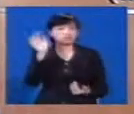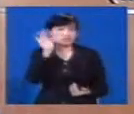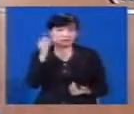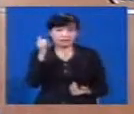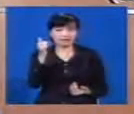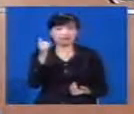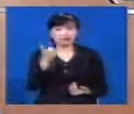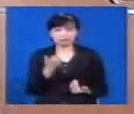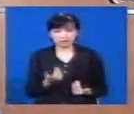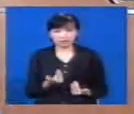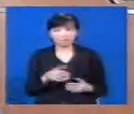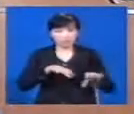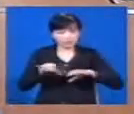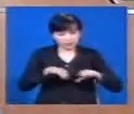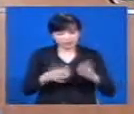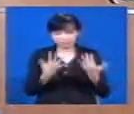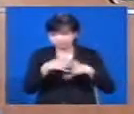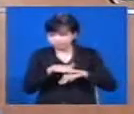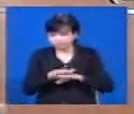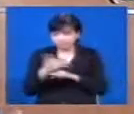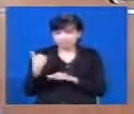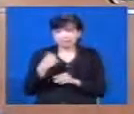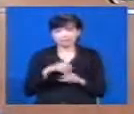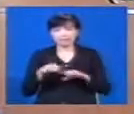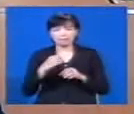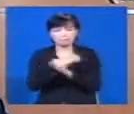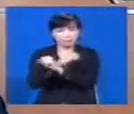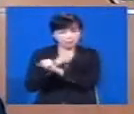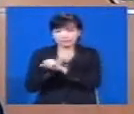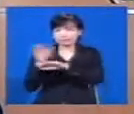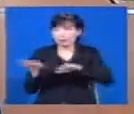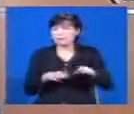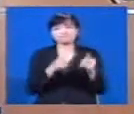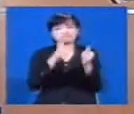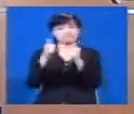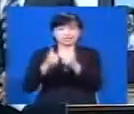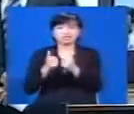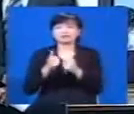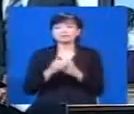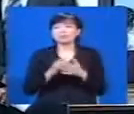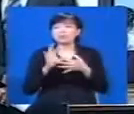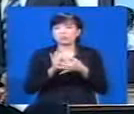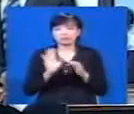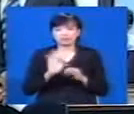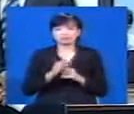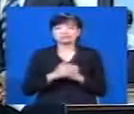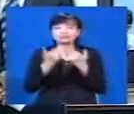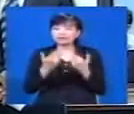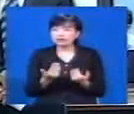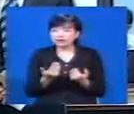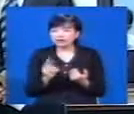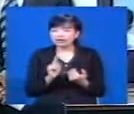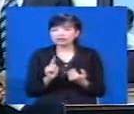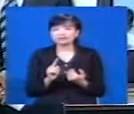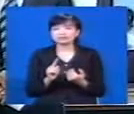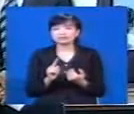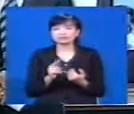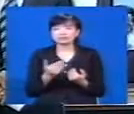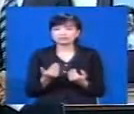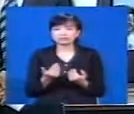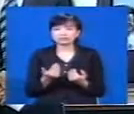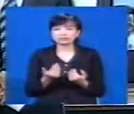ถานการณ์ร่วมกันบริหารจัดการร่วมกัน ค ราวนี้อีกจุดนึงนะครับวันนี้ก็มีความกังวลกันเกี่ยวกับเรื่องพื้นที่ของลุ่มน้ำทางด้าน